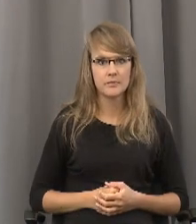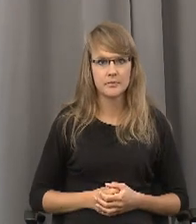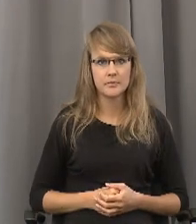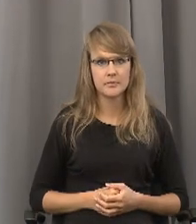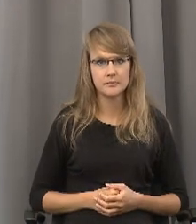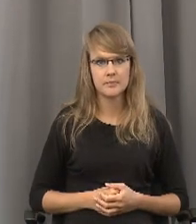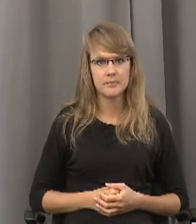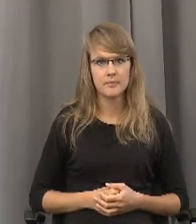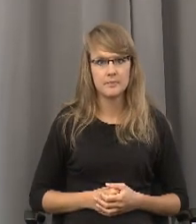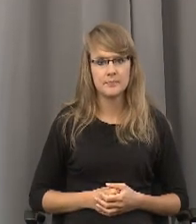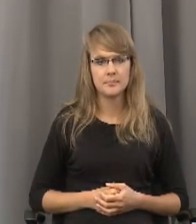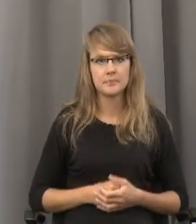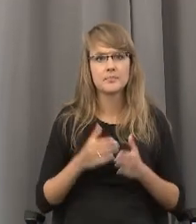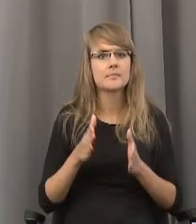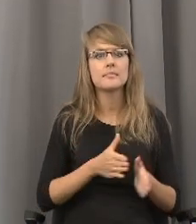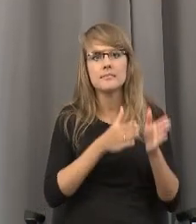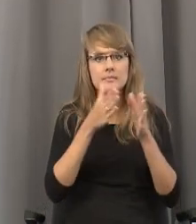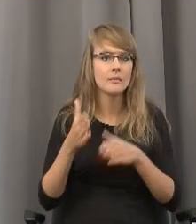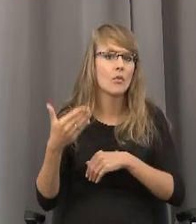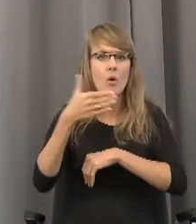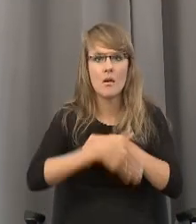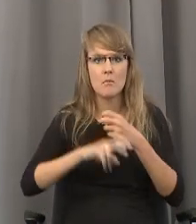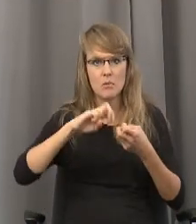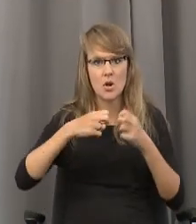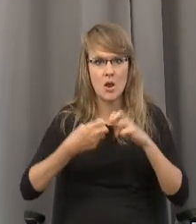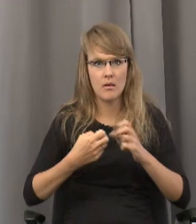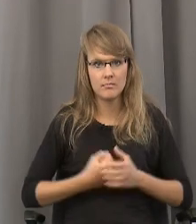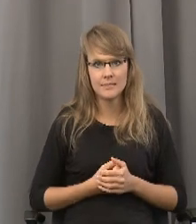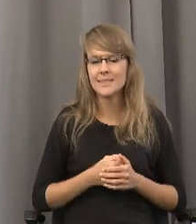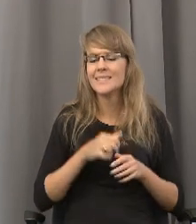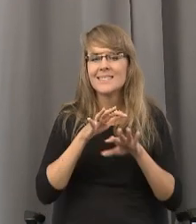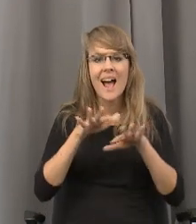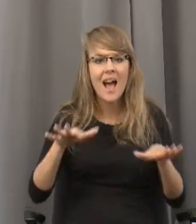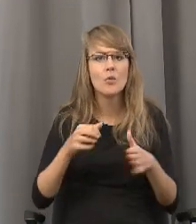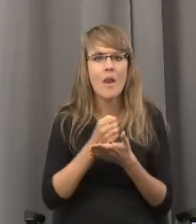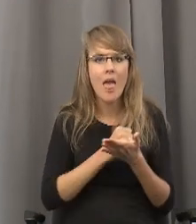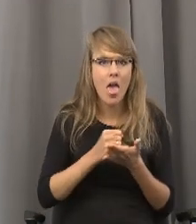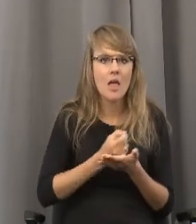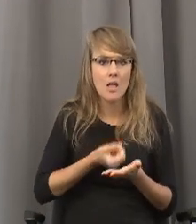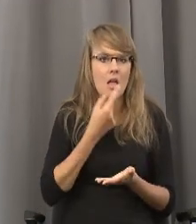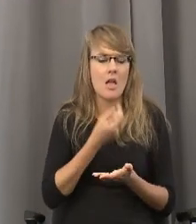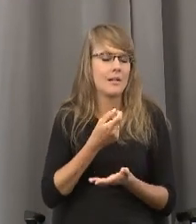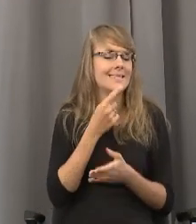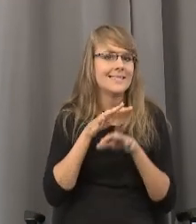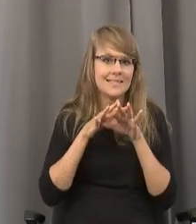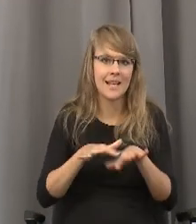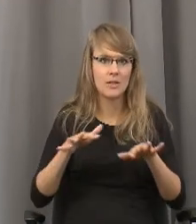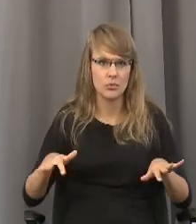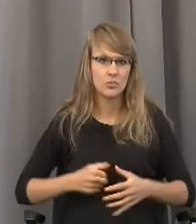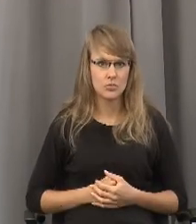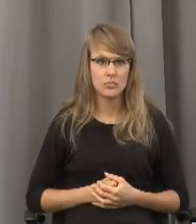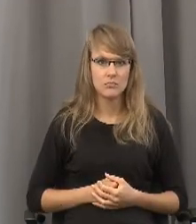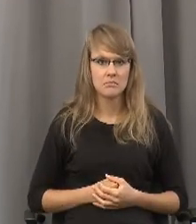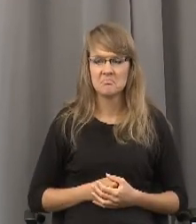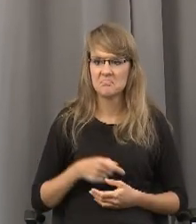I następnym i ostatnim problemem to jest nadmierna farmakoterapia. Farmakoterapia w